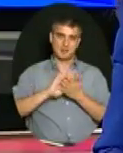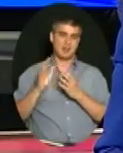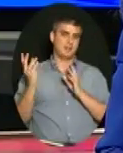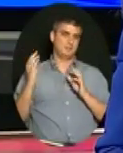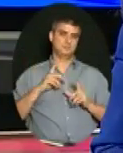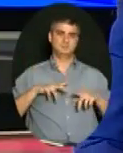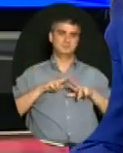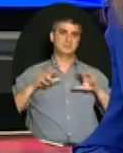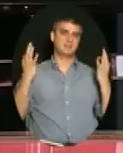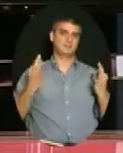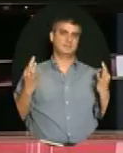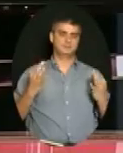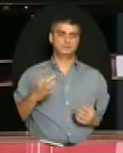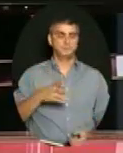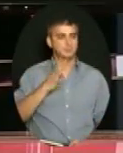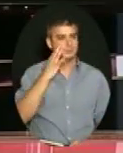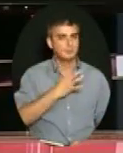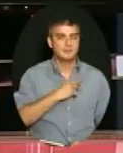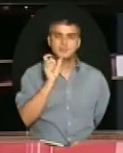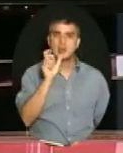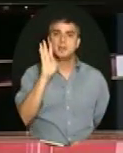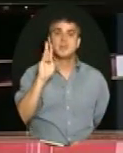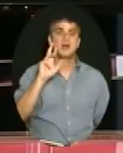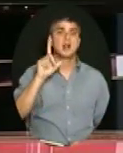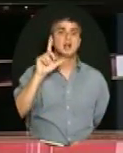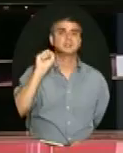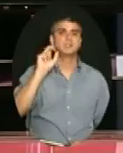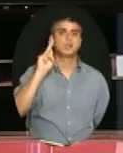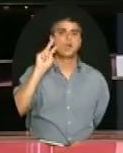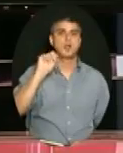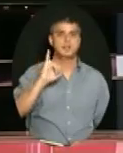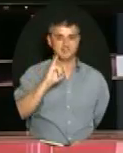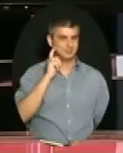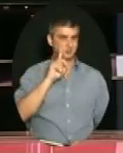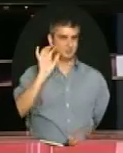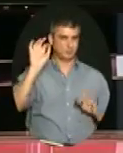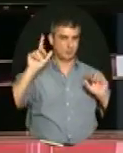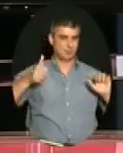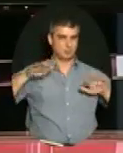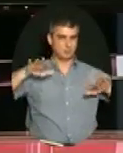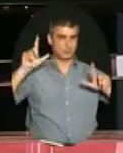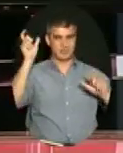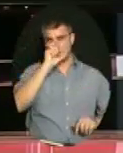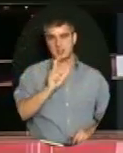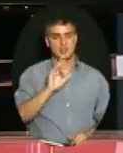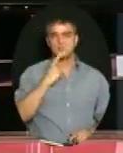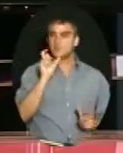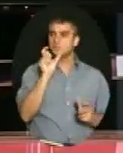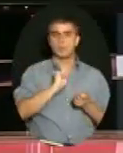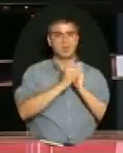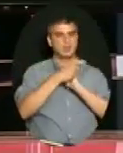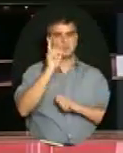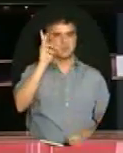מסודר. לגמרי. ותשימי לב, המילה ברלוסקוני זה מילה שיכולה להפוך למילת מותג לנבל.